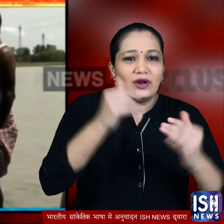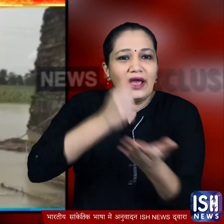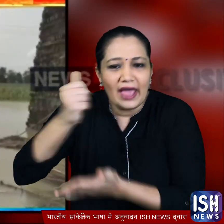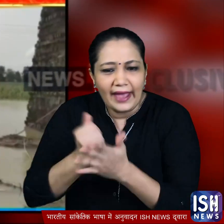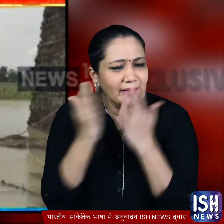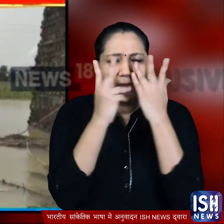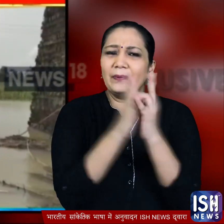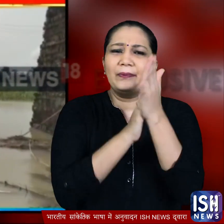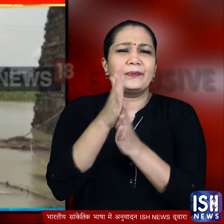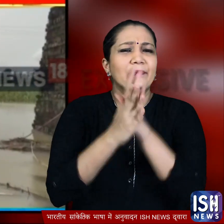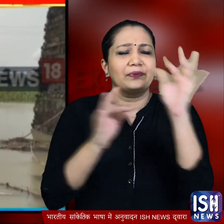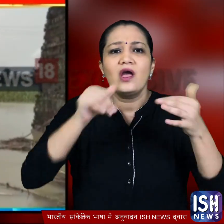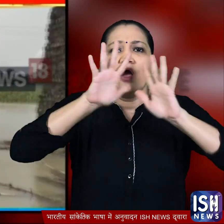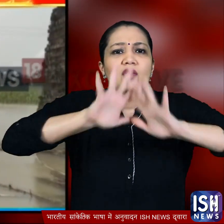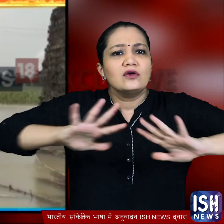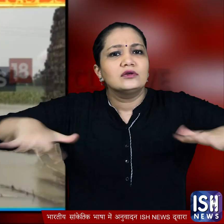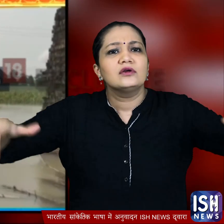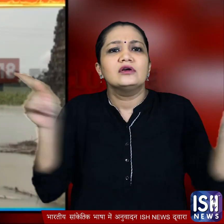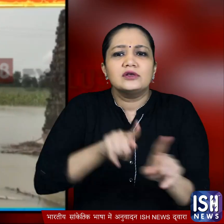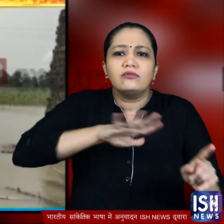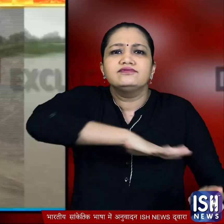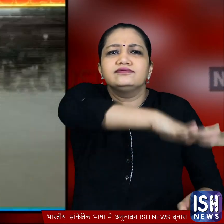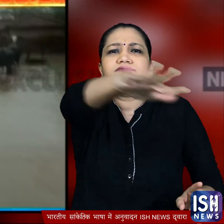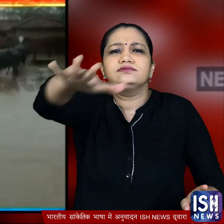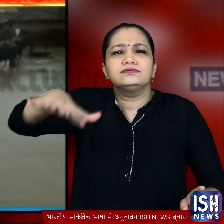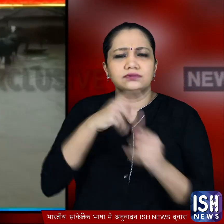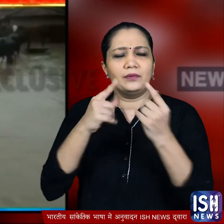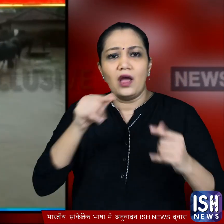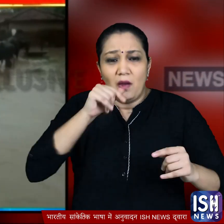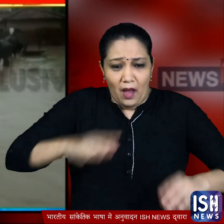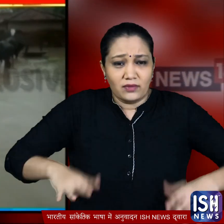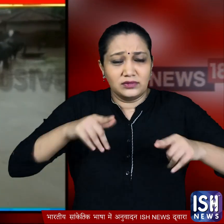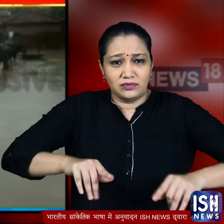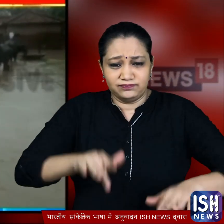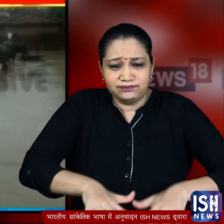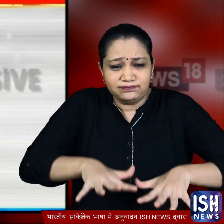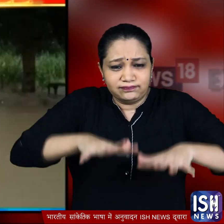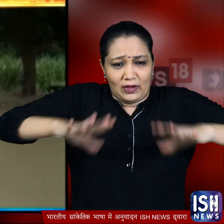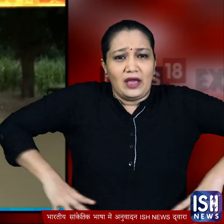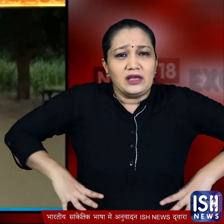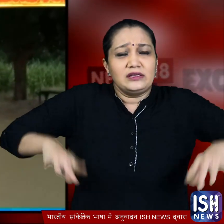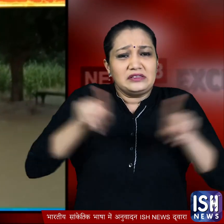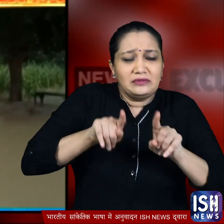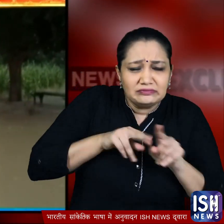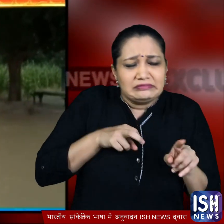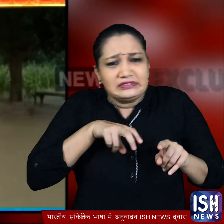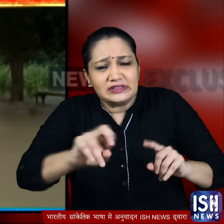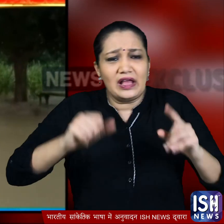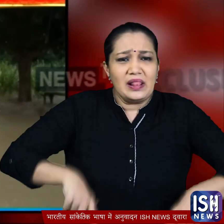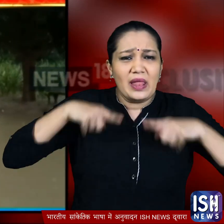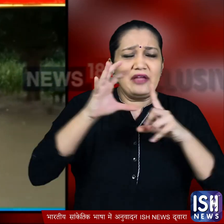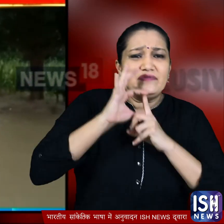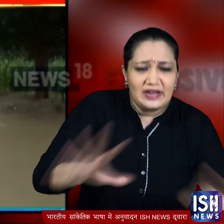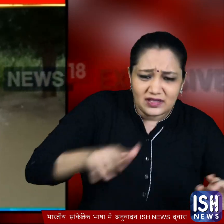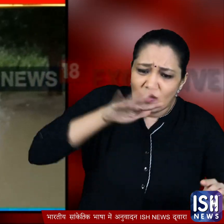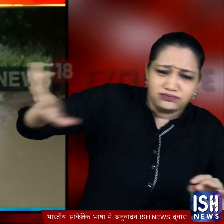खेत, जिस तरफ देखो समंदर जैसी दिखने वाली तस्वीरें थी। लोग कमर तक भरे पानी में चलने और तेज धार के बीच जान जोखिम में